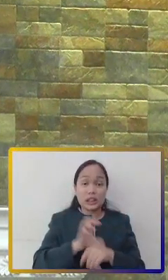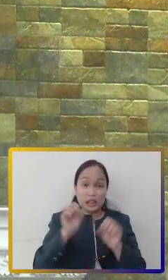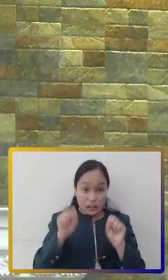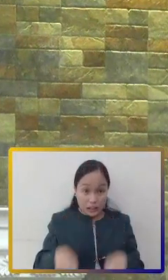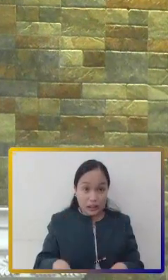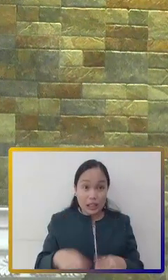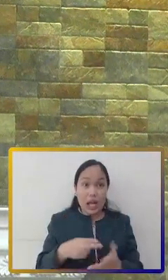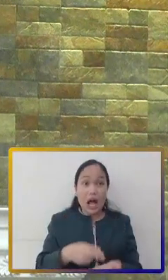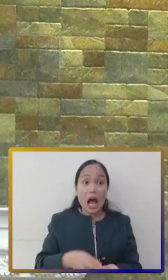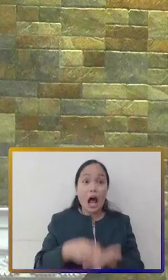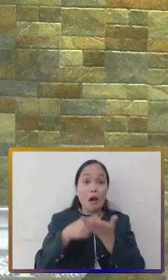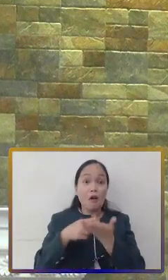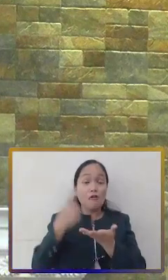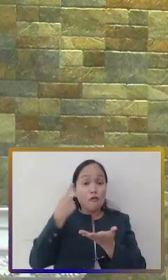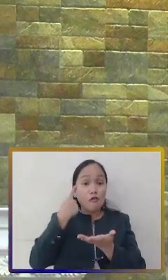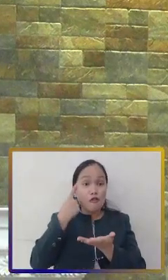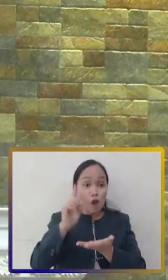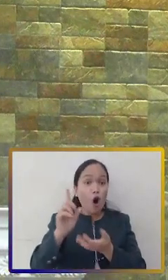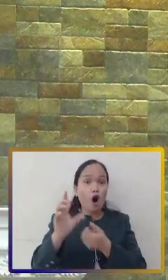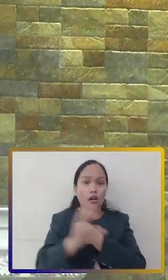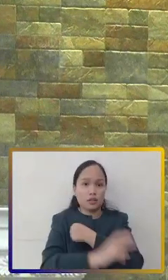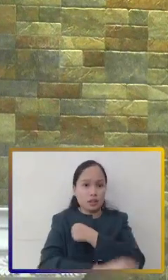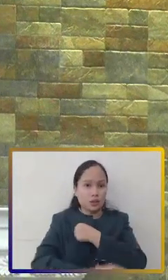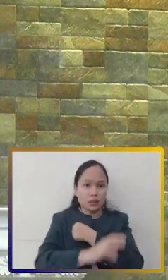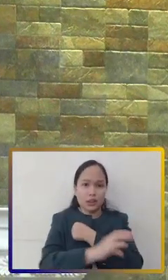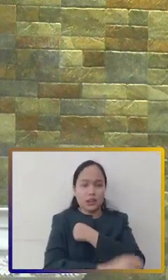pa para sa bayan.